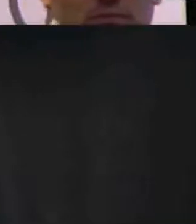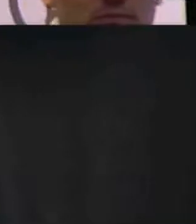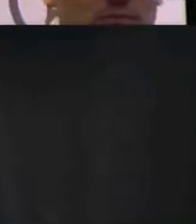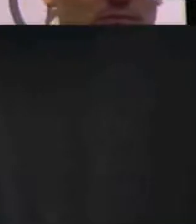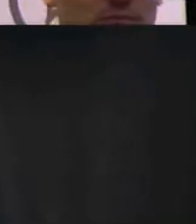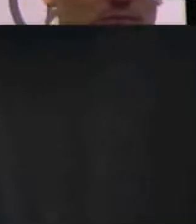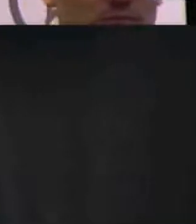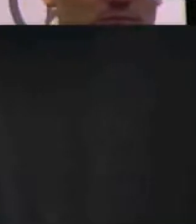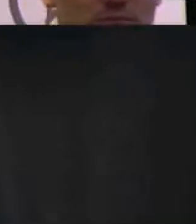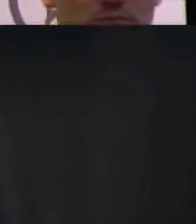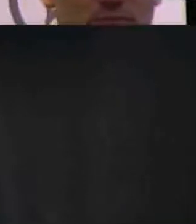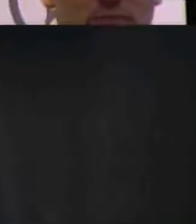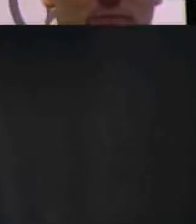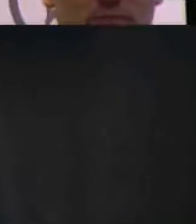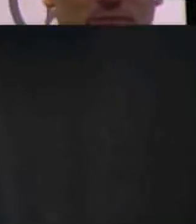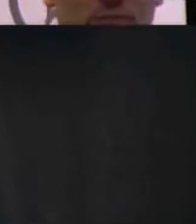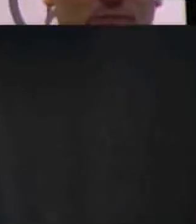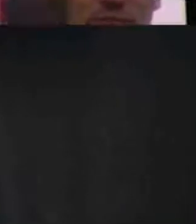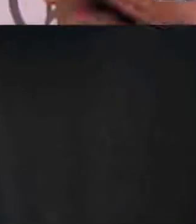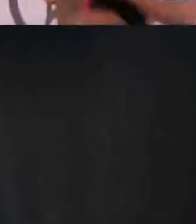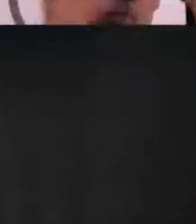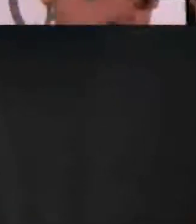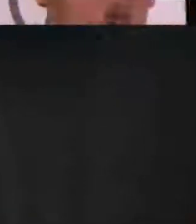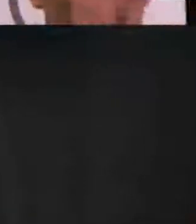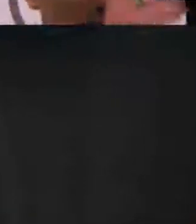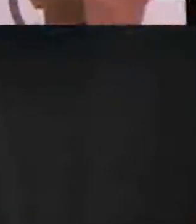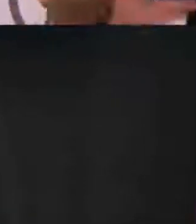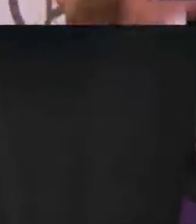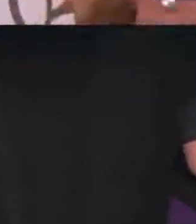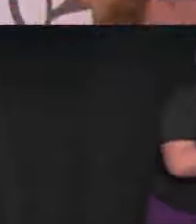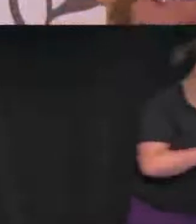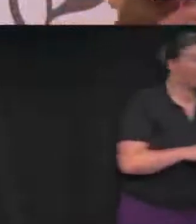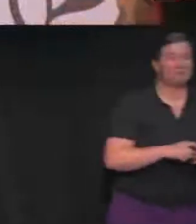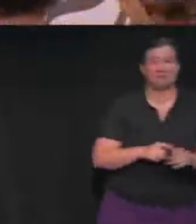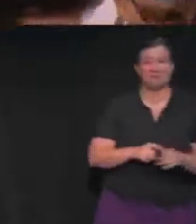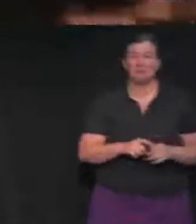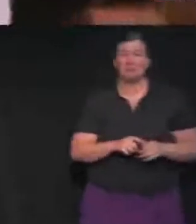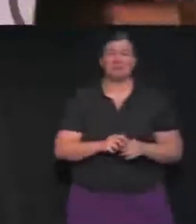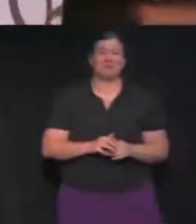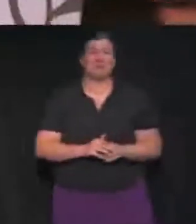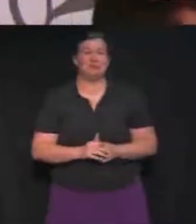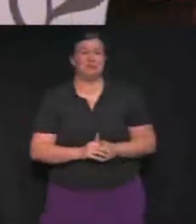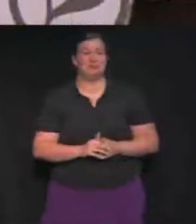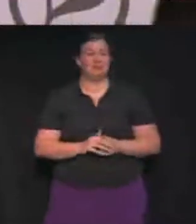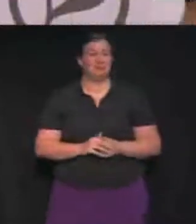65% haben und mit leeren Händen nach Hause geht danke